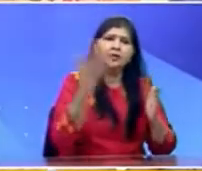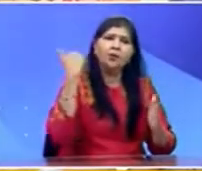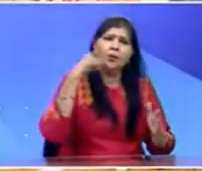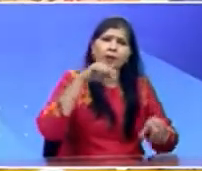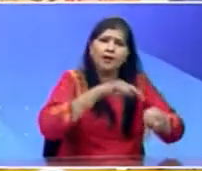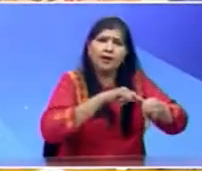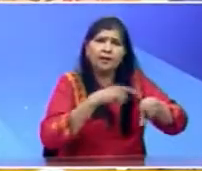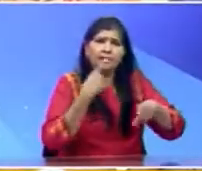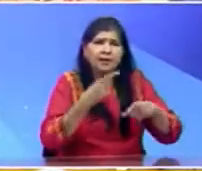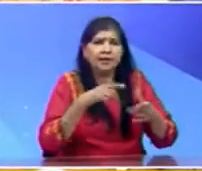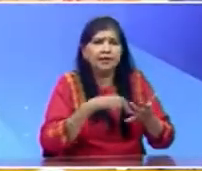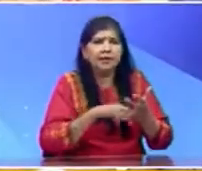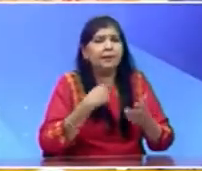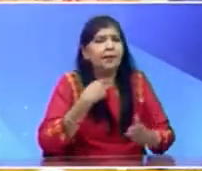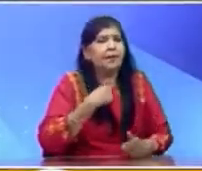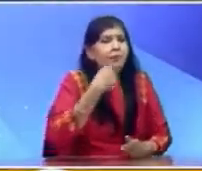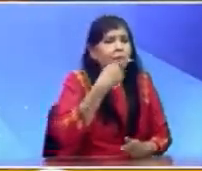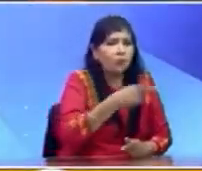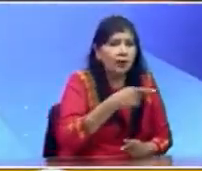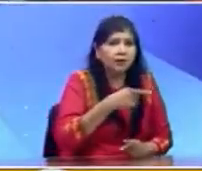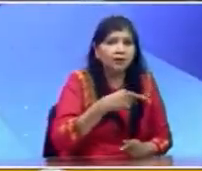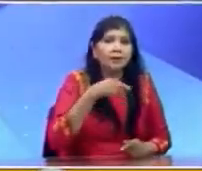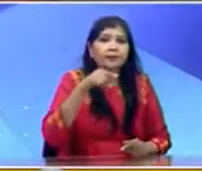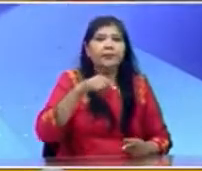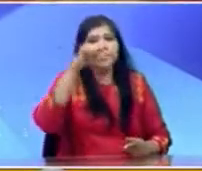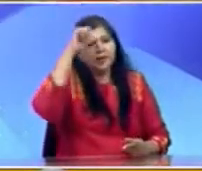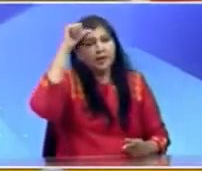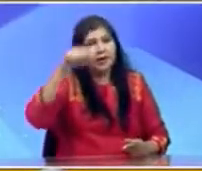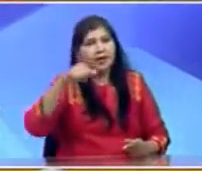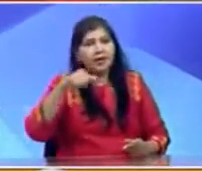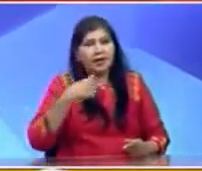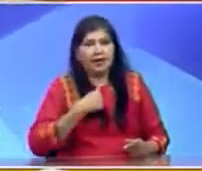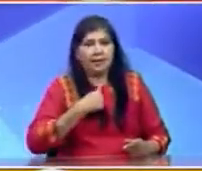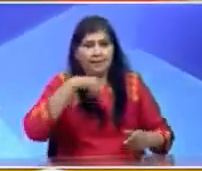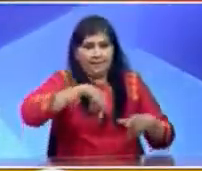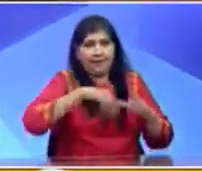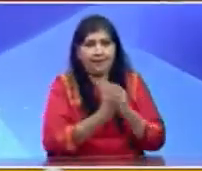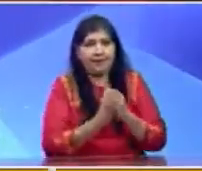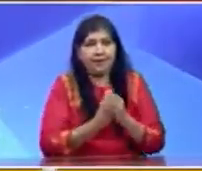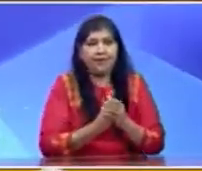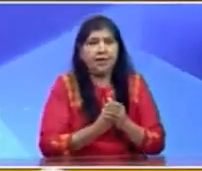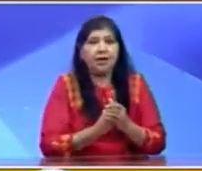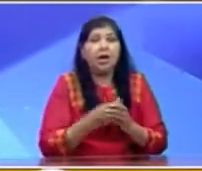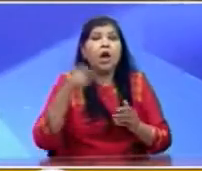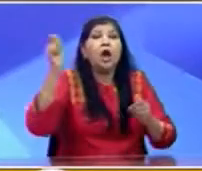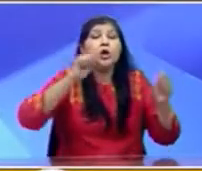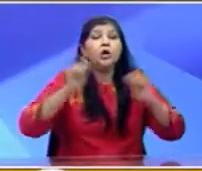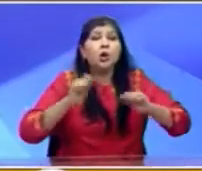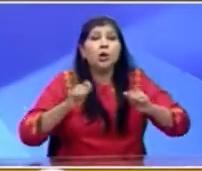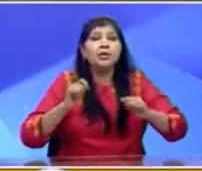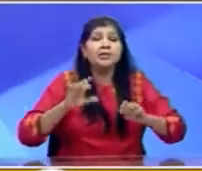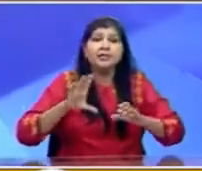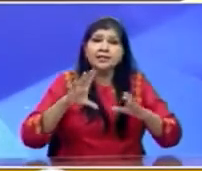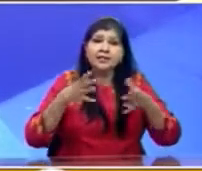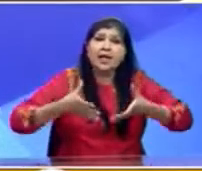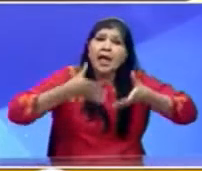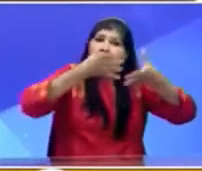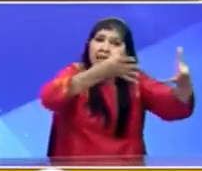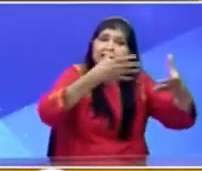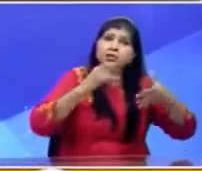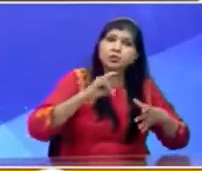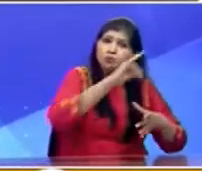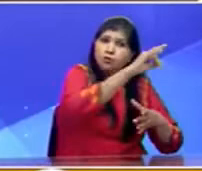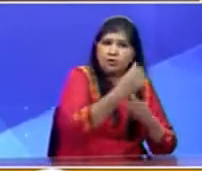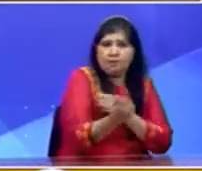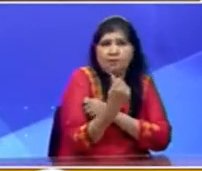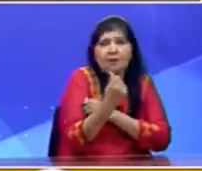एपिसोड में मैंने कहा था कि भारत के पास टॉयज एक्सपोर्ट्स में पावर हाउस बनने